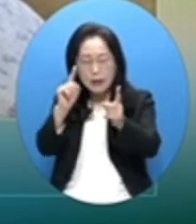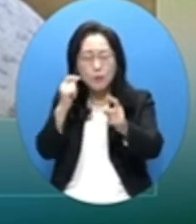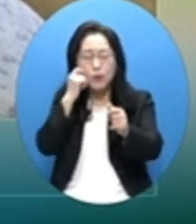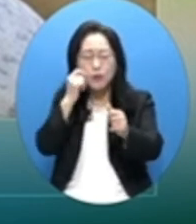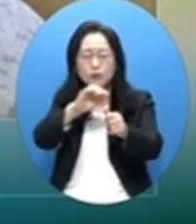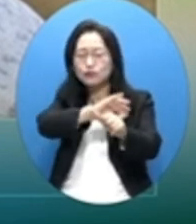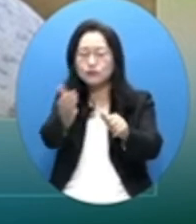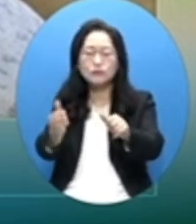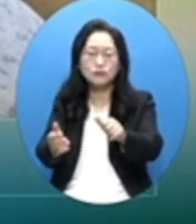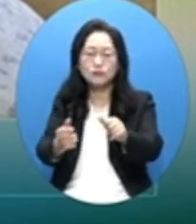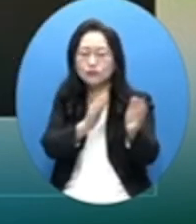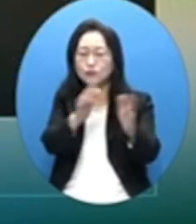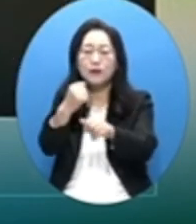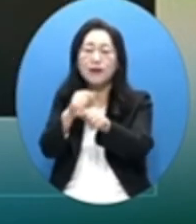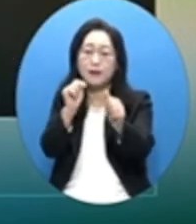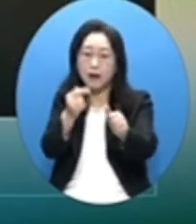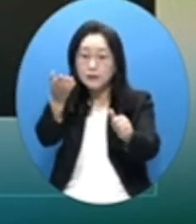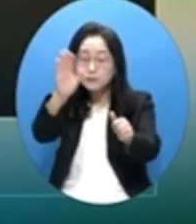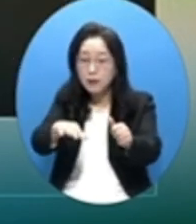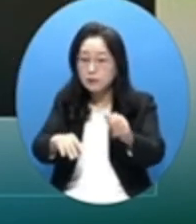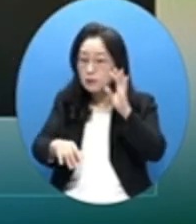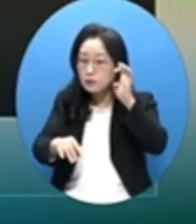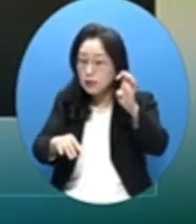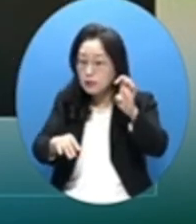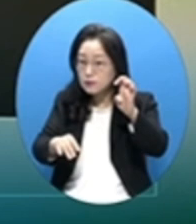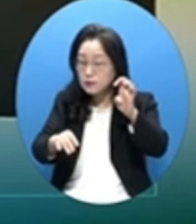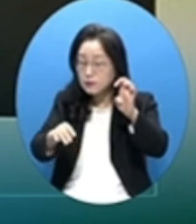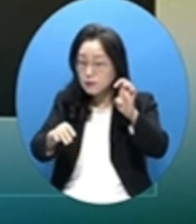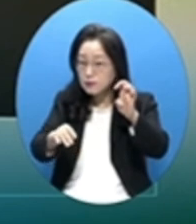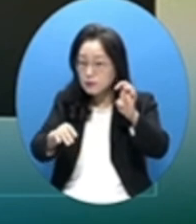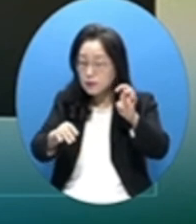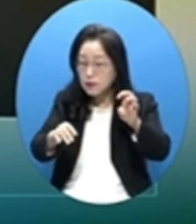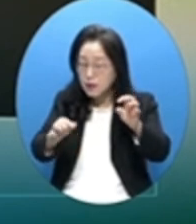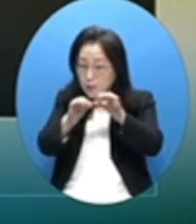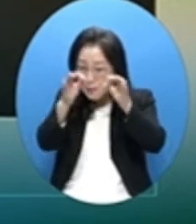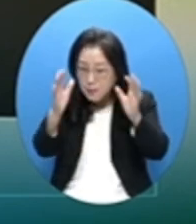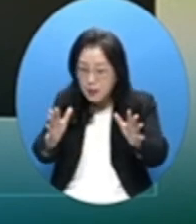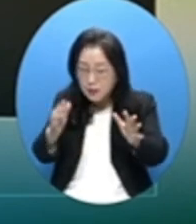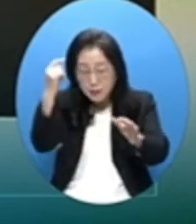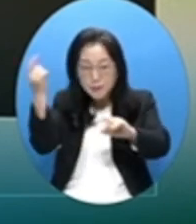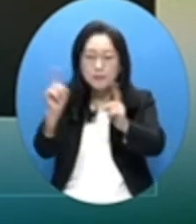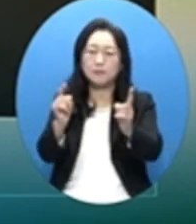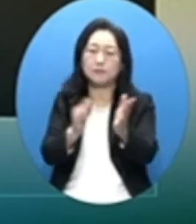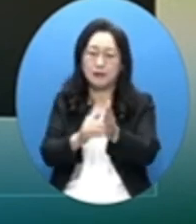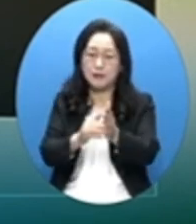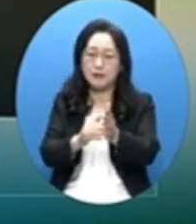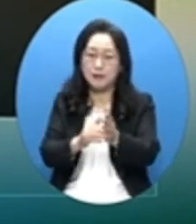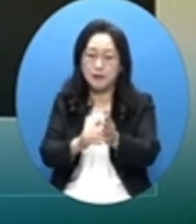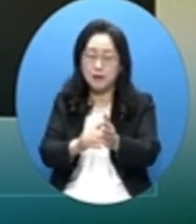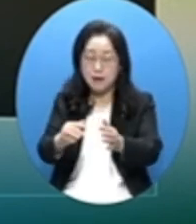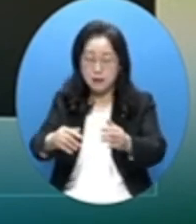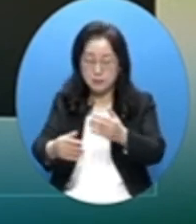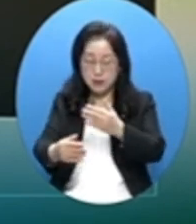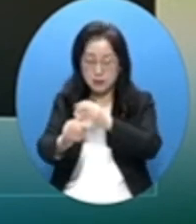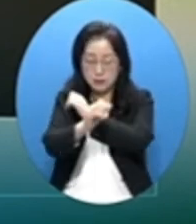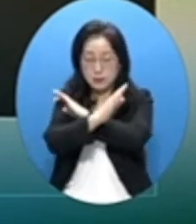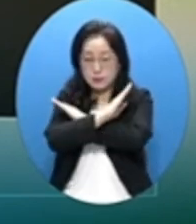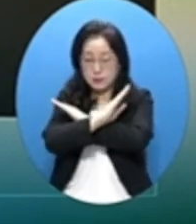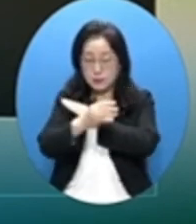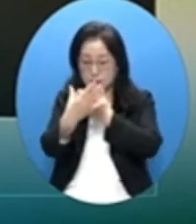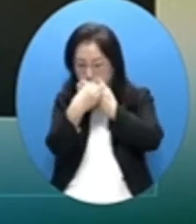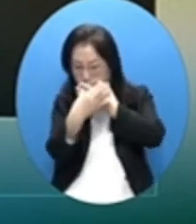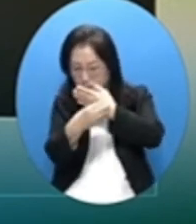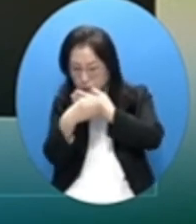그런데 사실 만에 혼상들이 딱 기적적으로 깨어납니다 당시 mr을 찍은 내 사진을 보면 뇌 전체가 피로 가득 차서